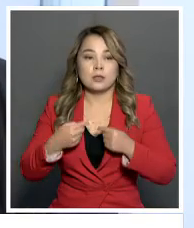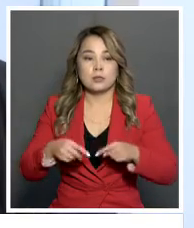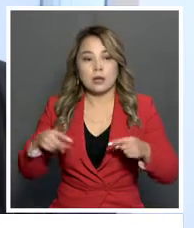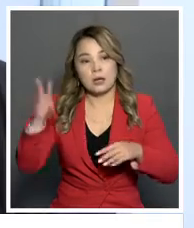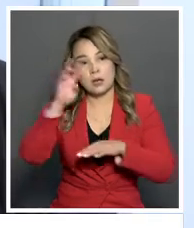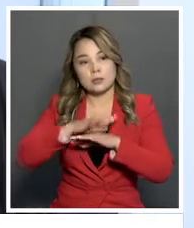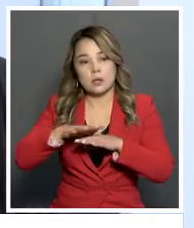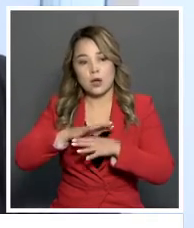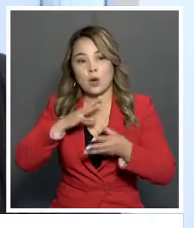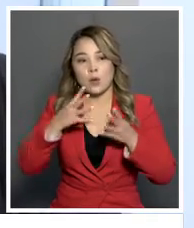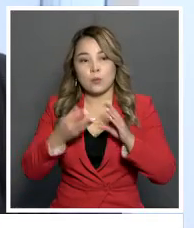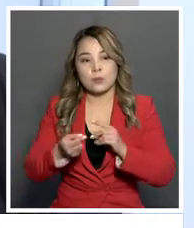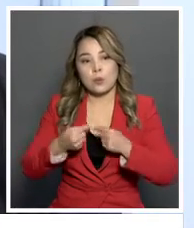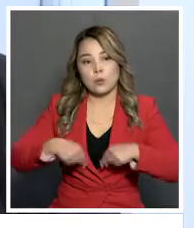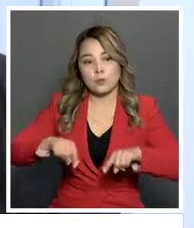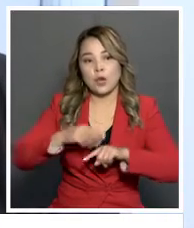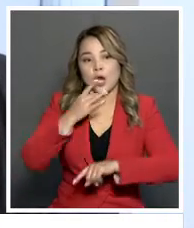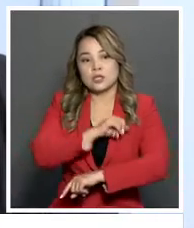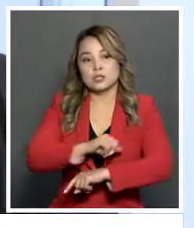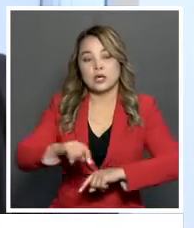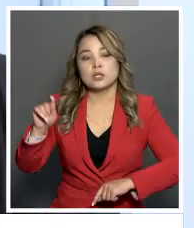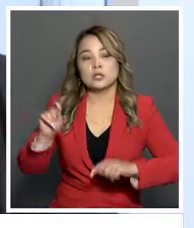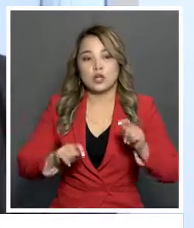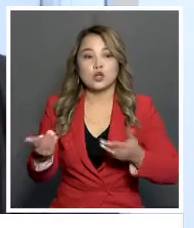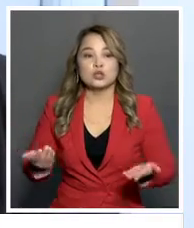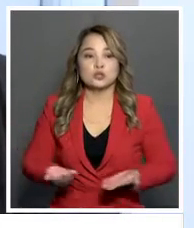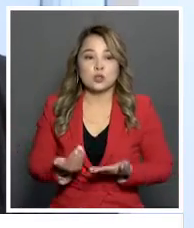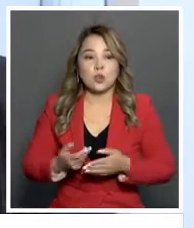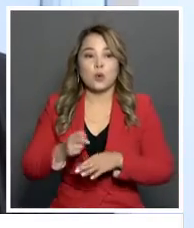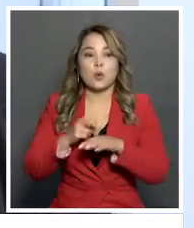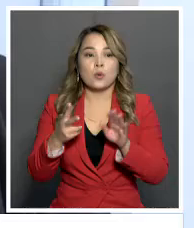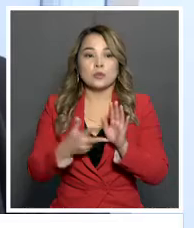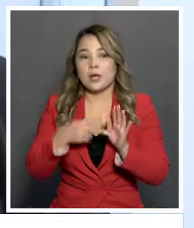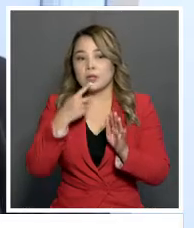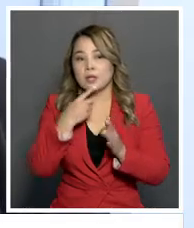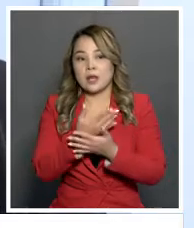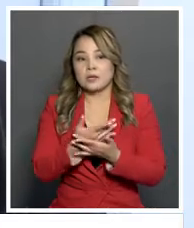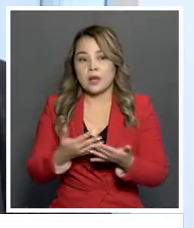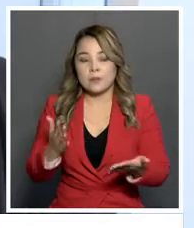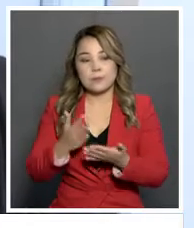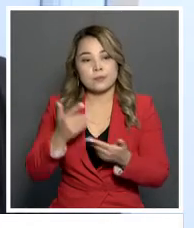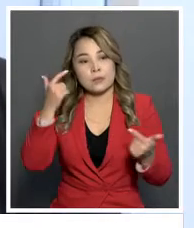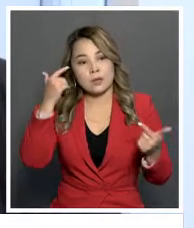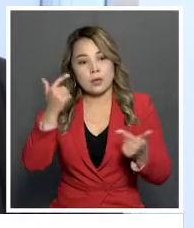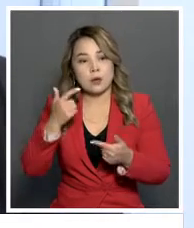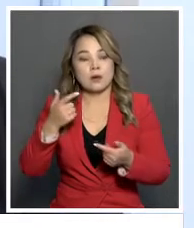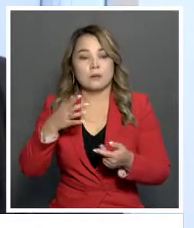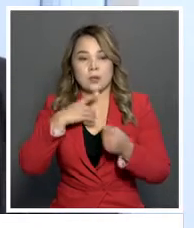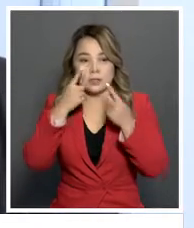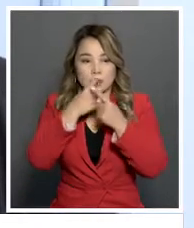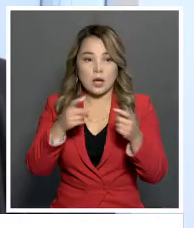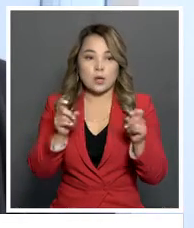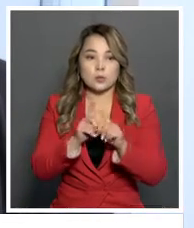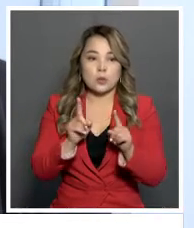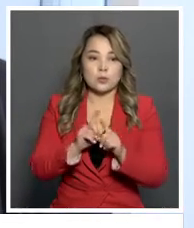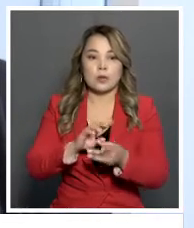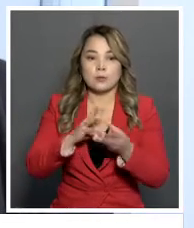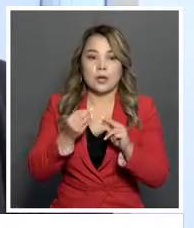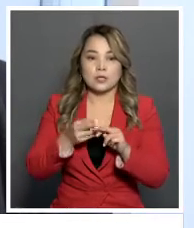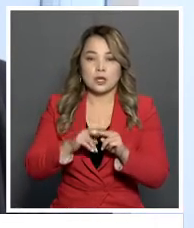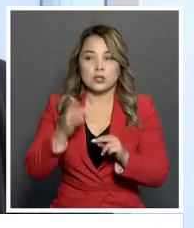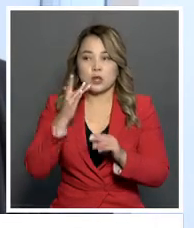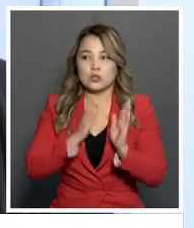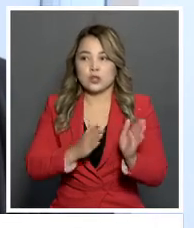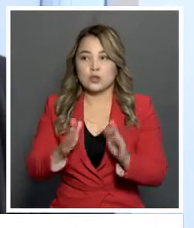балаларды қоғамға бейімдеу. Шетелдіктер көп тұратын болған соң, 18 тілде сөйлейтін балалардың білім, ақпарат алуында қиындық туындамас үшін